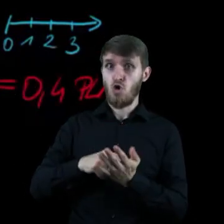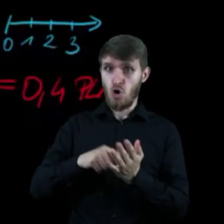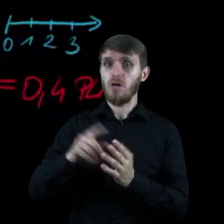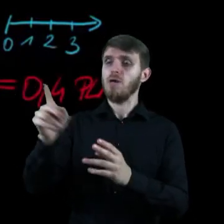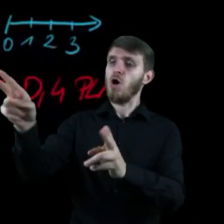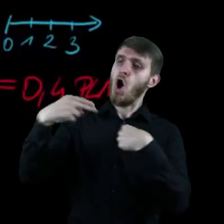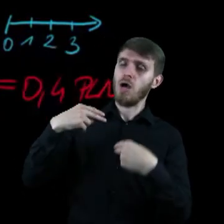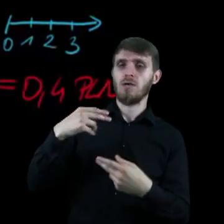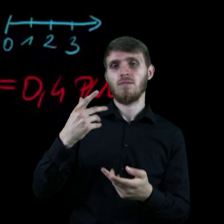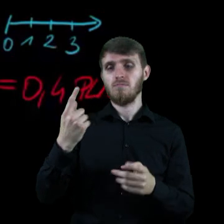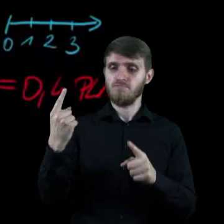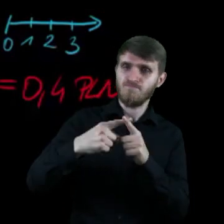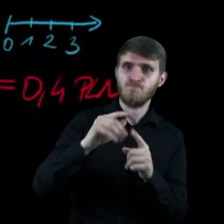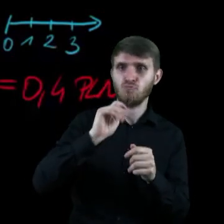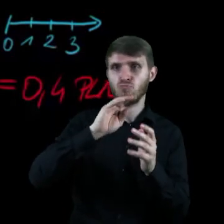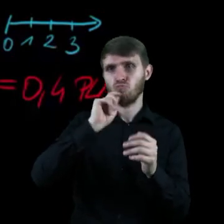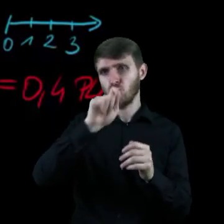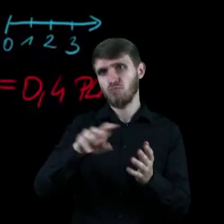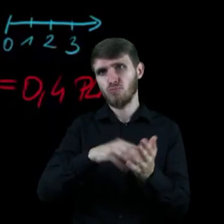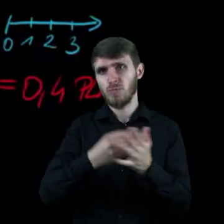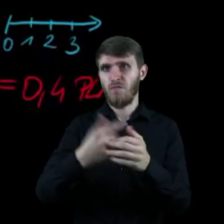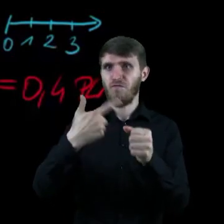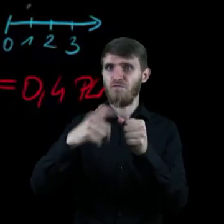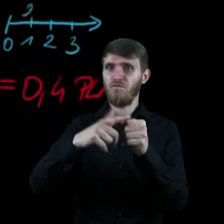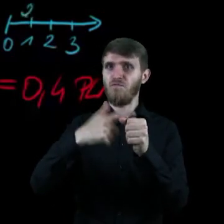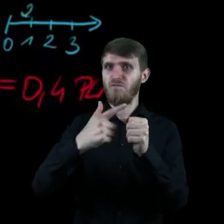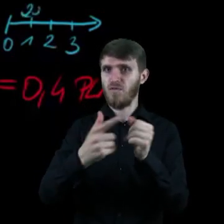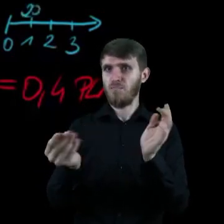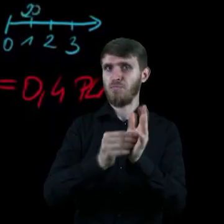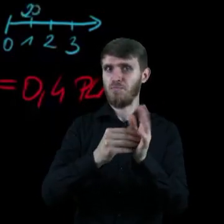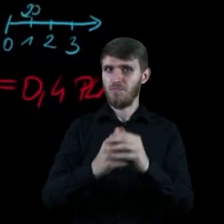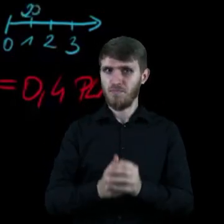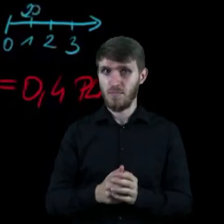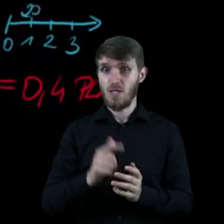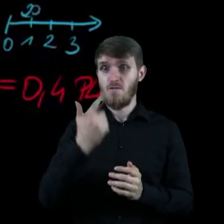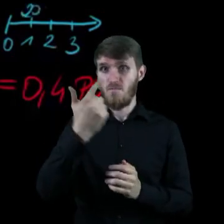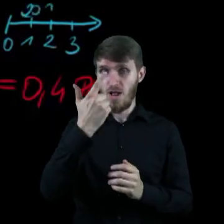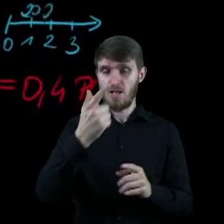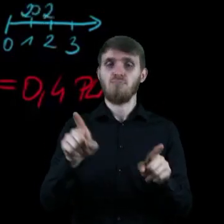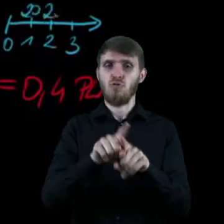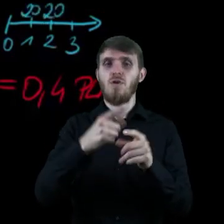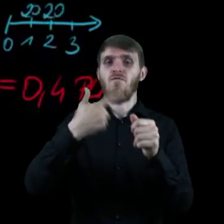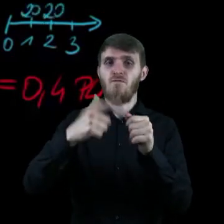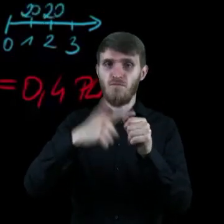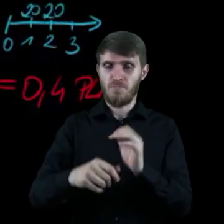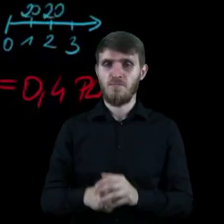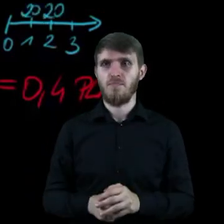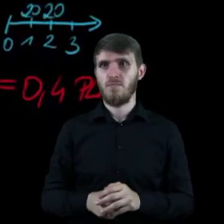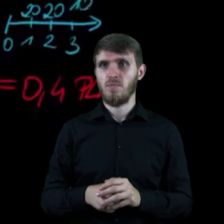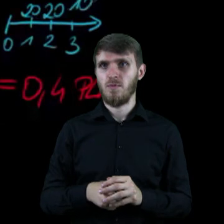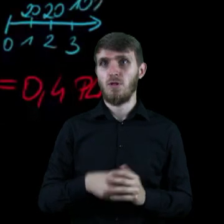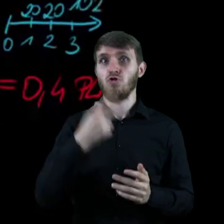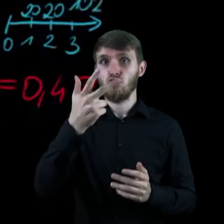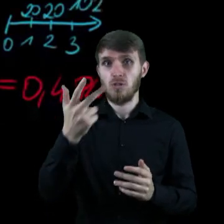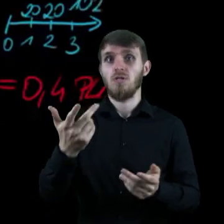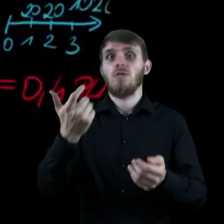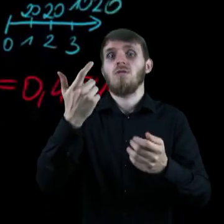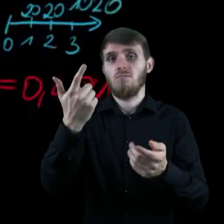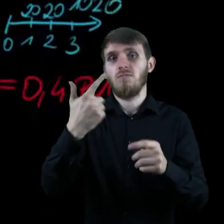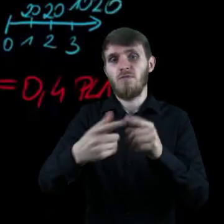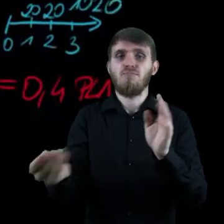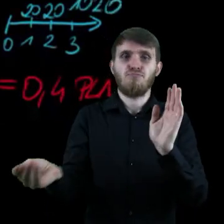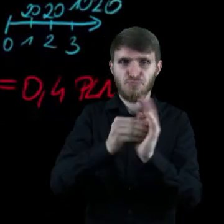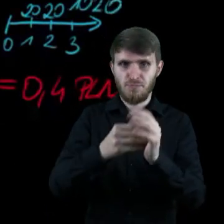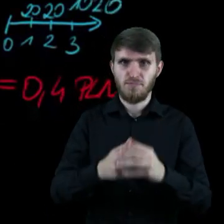płaci określone odsetki. Czyli na przykład po roku spółka płaci 20 zł, po dwóch latach kolejne 20 zł, a po trzech latach